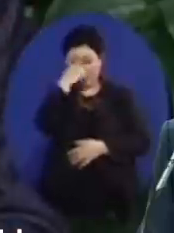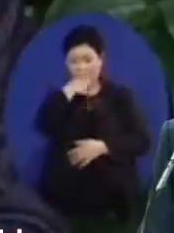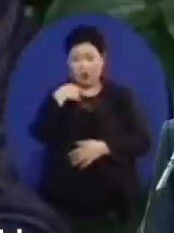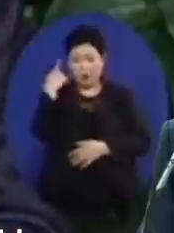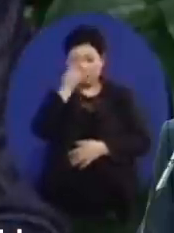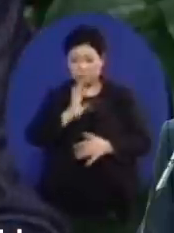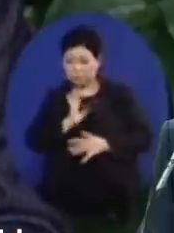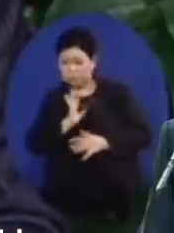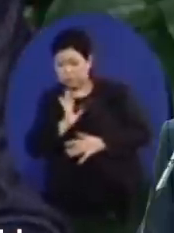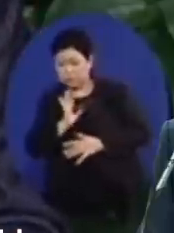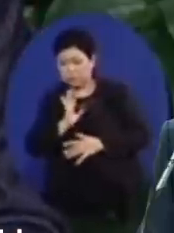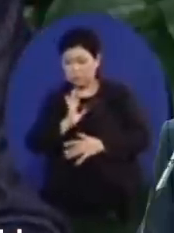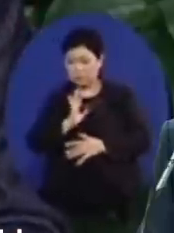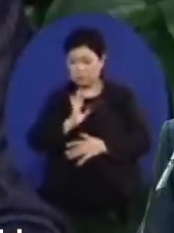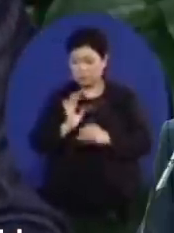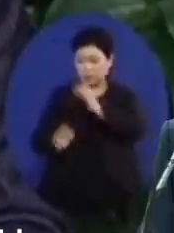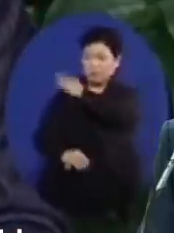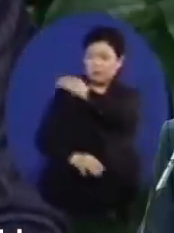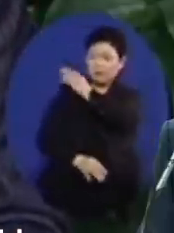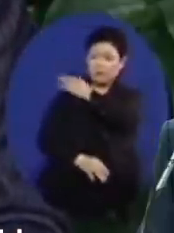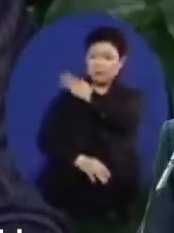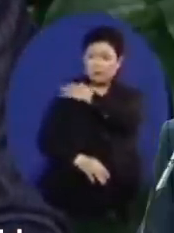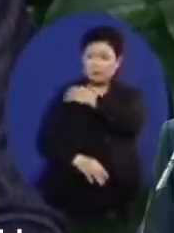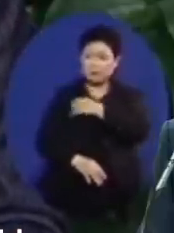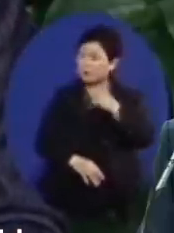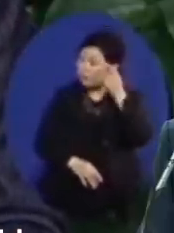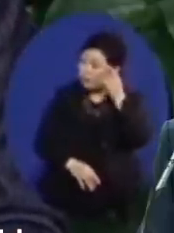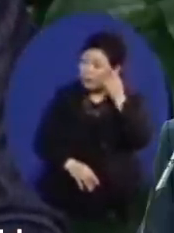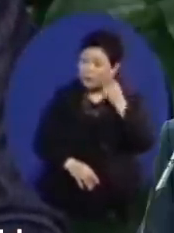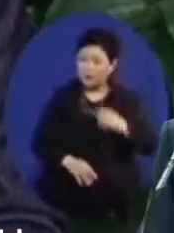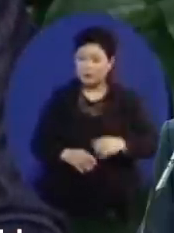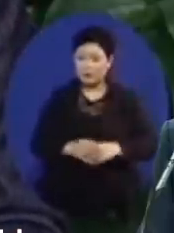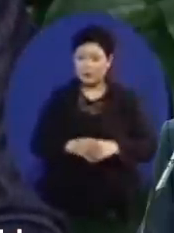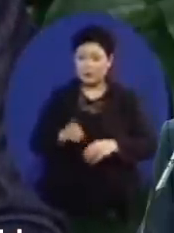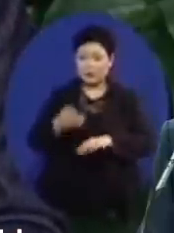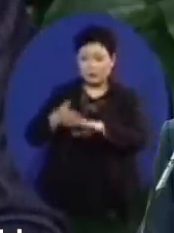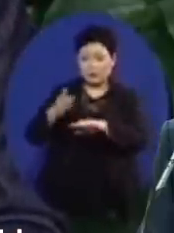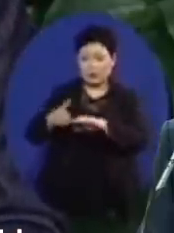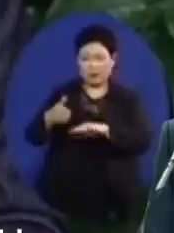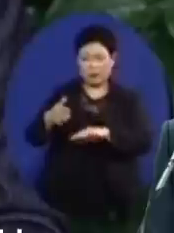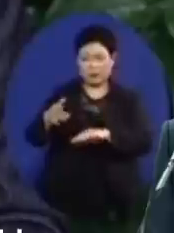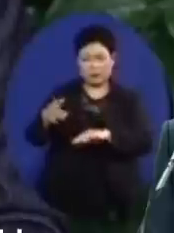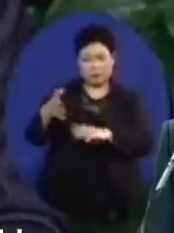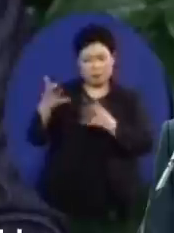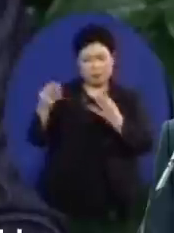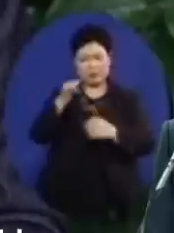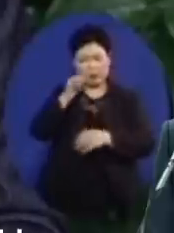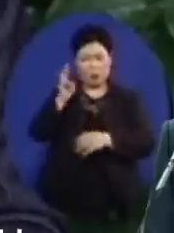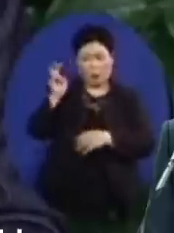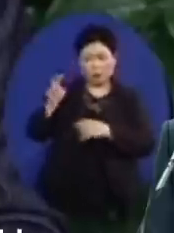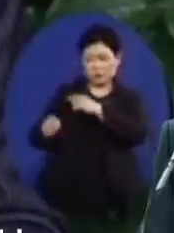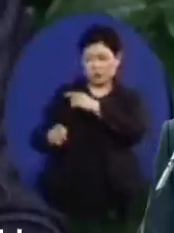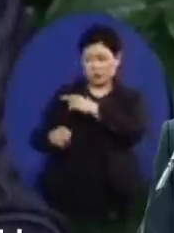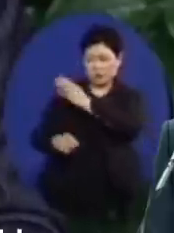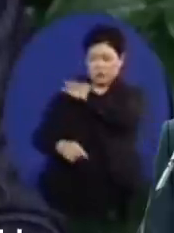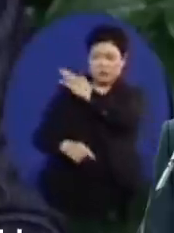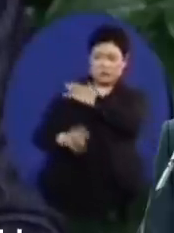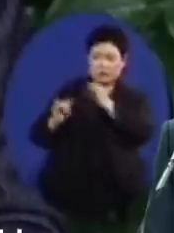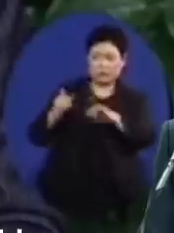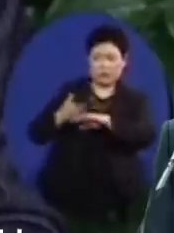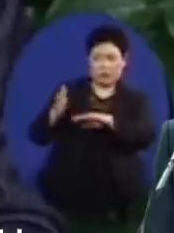나 어떻게를 턱턱 쳐요. 그 미국에는 깽들이 많다고 그러는데 이것도 깽 아닌가.